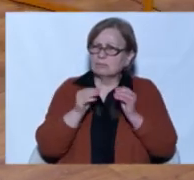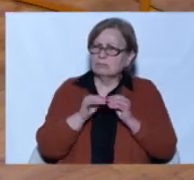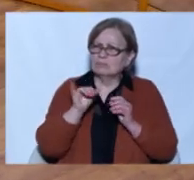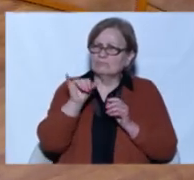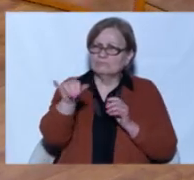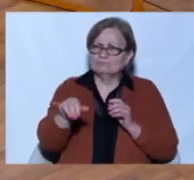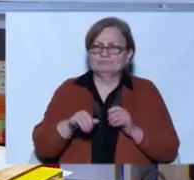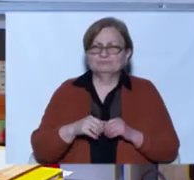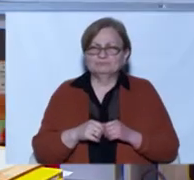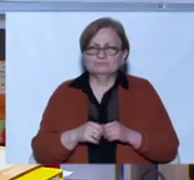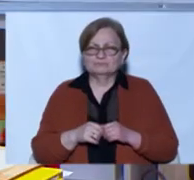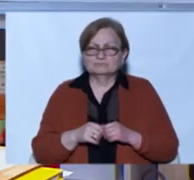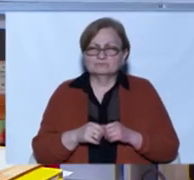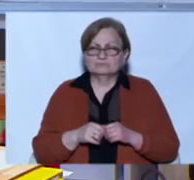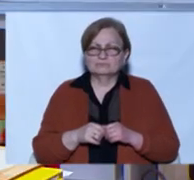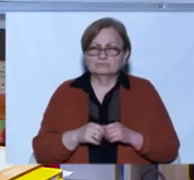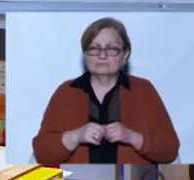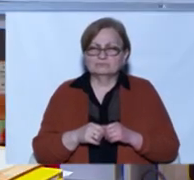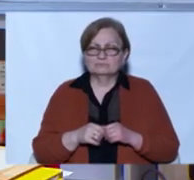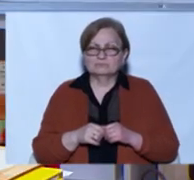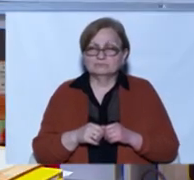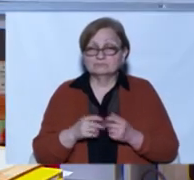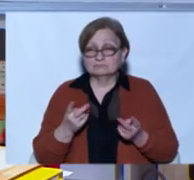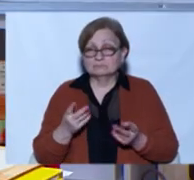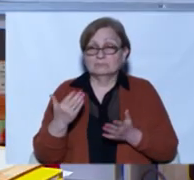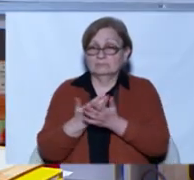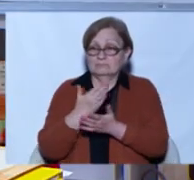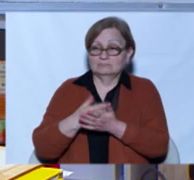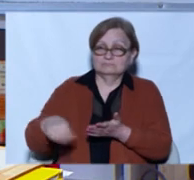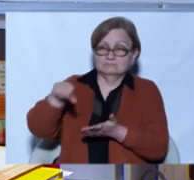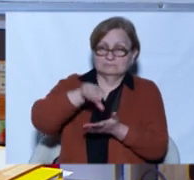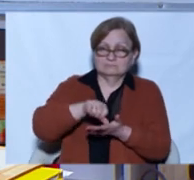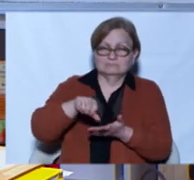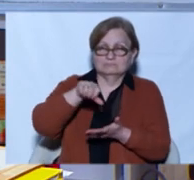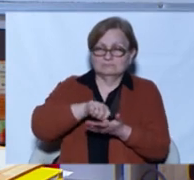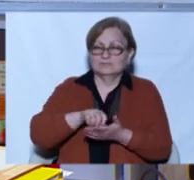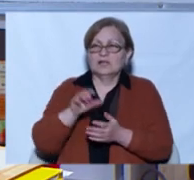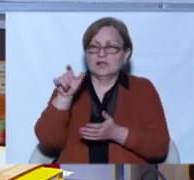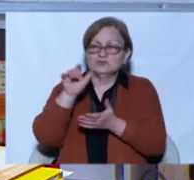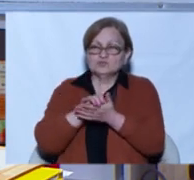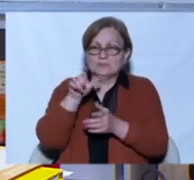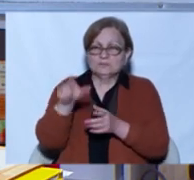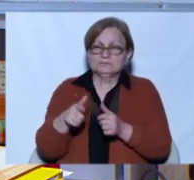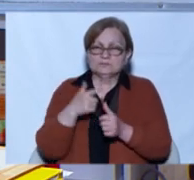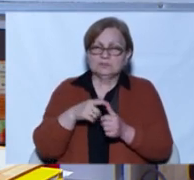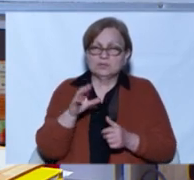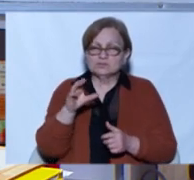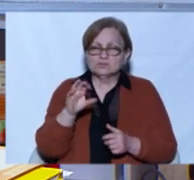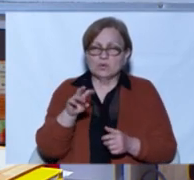მოსულ სოლომონს. ახალი პერსონა, როგორც მივხვდით, სოლომონის სტუმარს ქვია, ახალი პერსონაჟი არ არის,